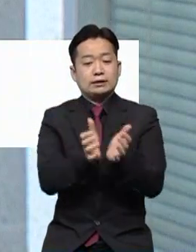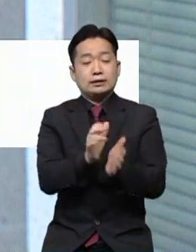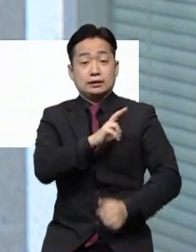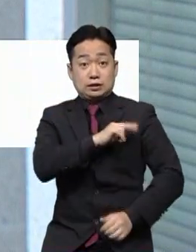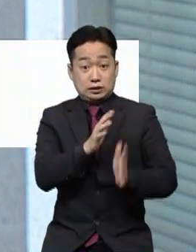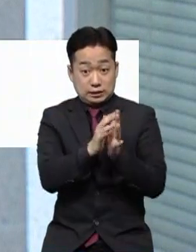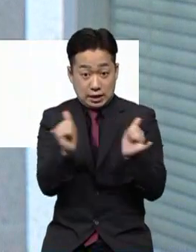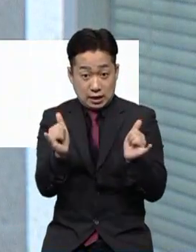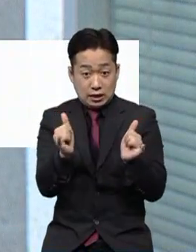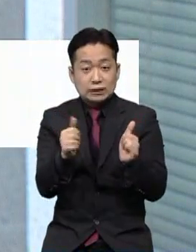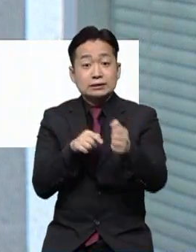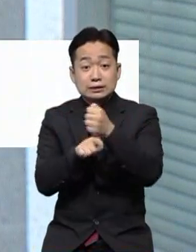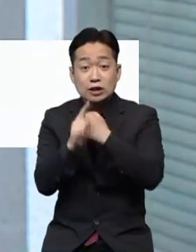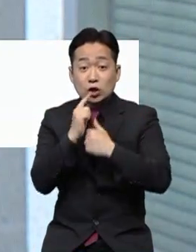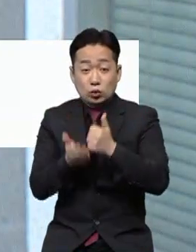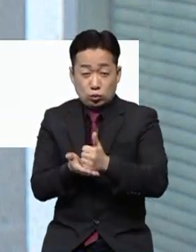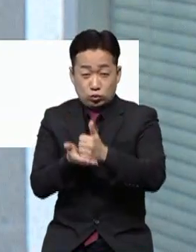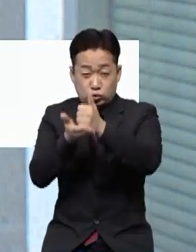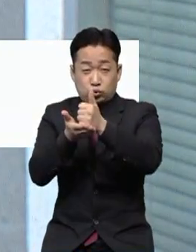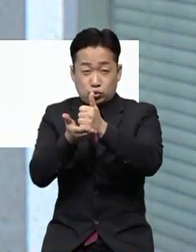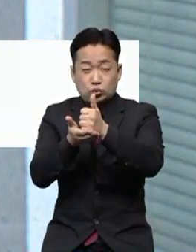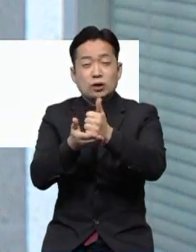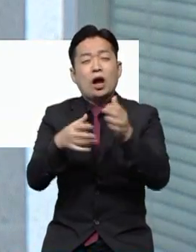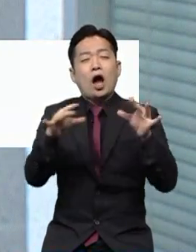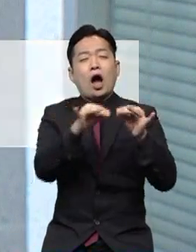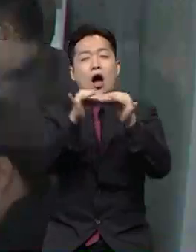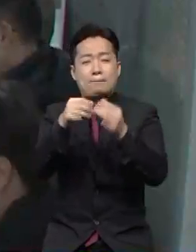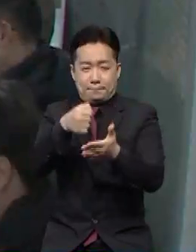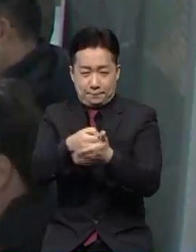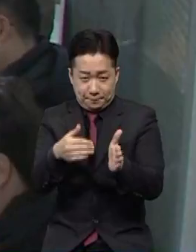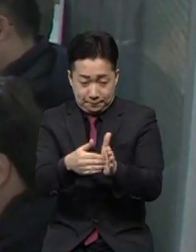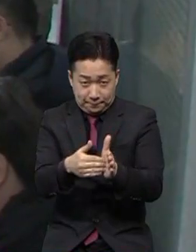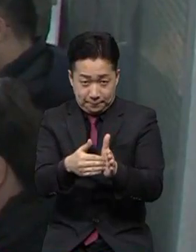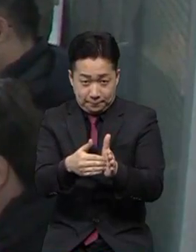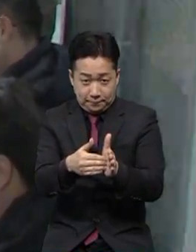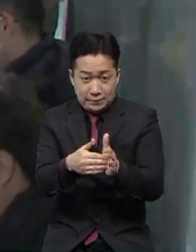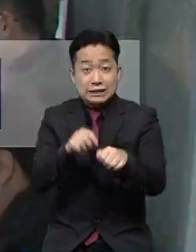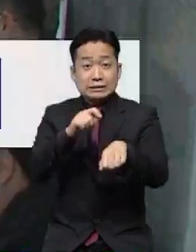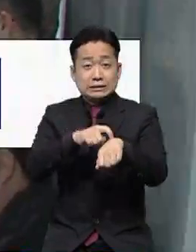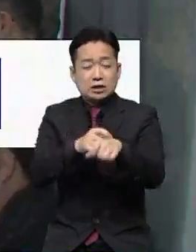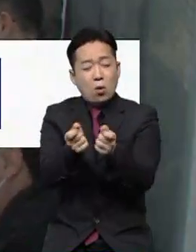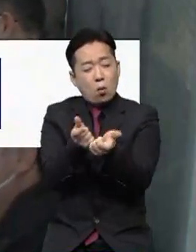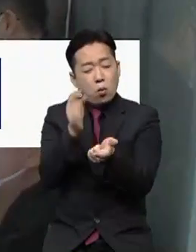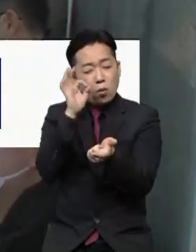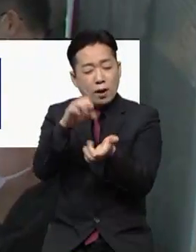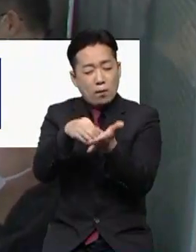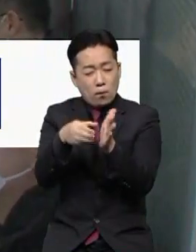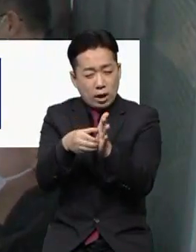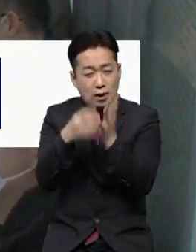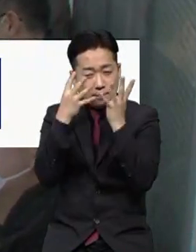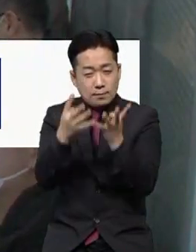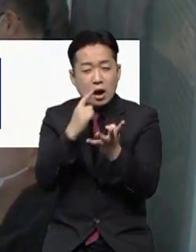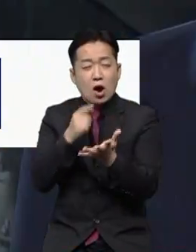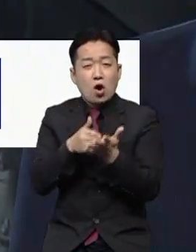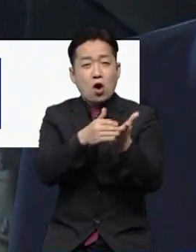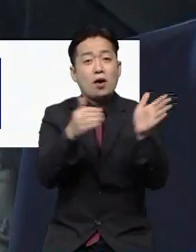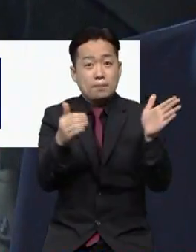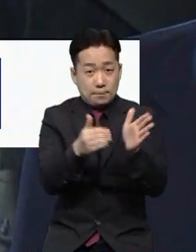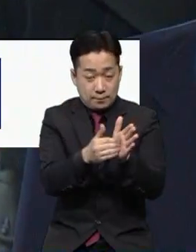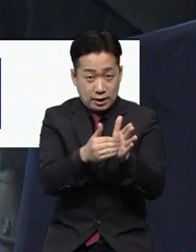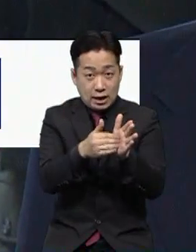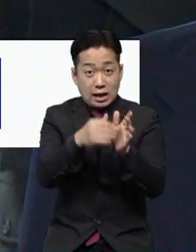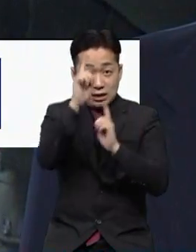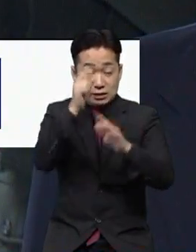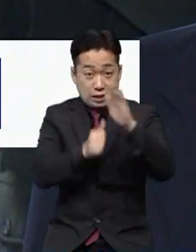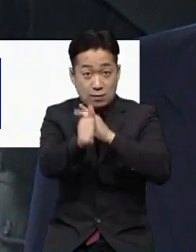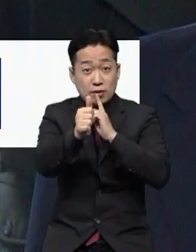뜻을 존중하기로 하였습니다. 적절한 시기에 대통령에게 사면을 건의하겠다고 한 이 대표